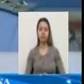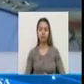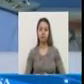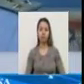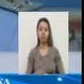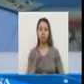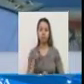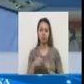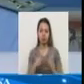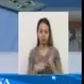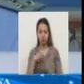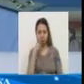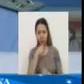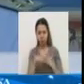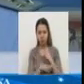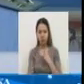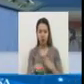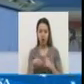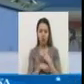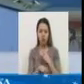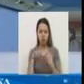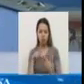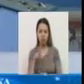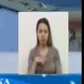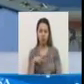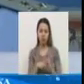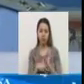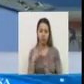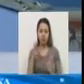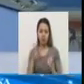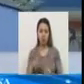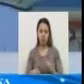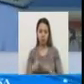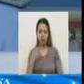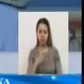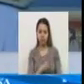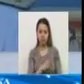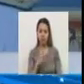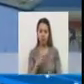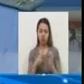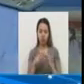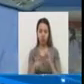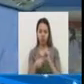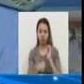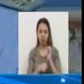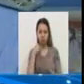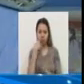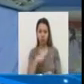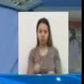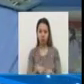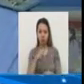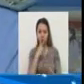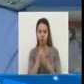итогам. 2017 жылдың қорытындысы бойынша сыбайлас жемқорлыққа байланысты 85 заң бұзушылық анықталды. 2016 жылы жылдың осы